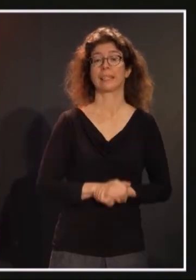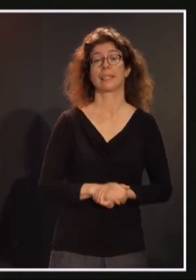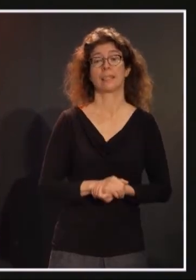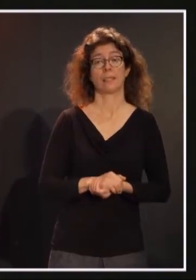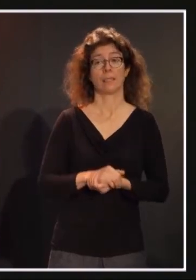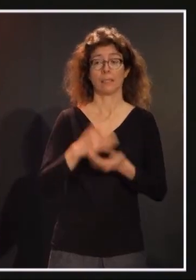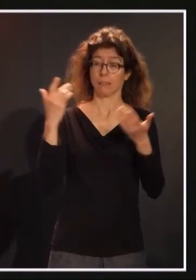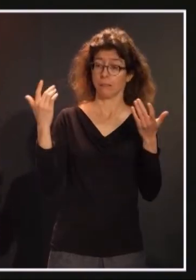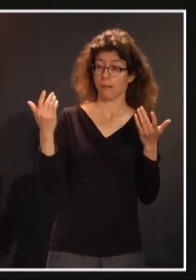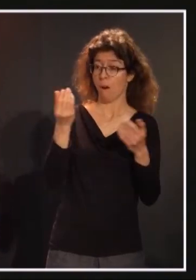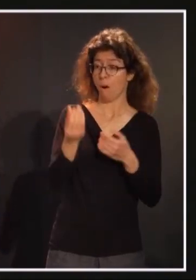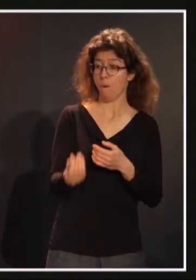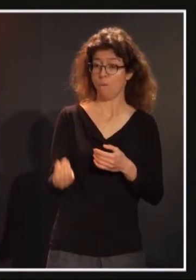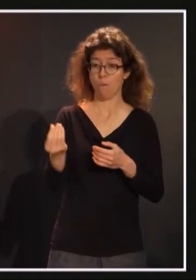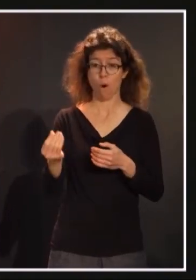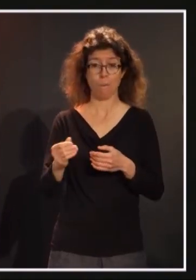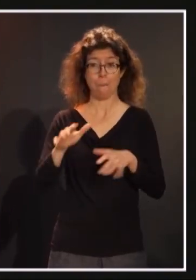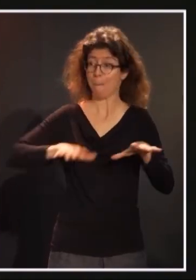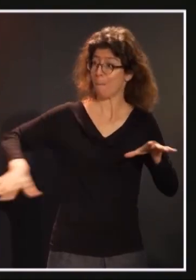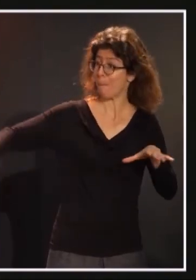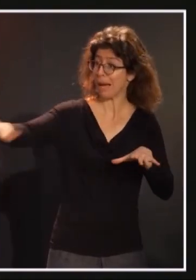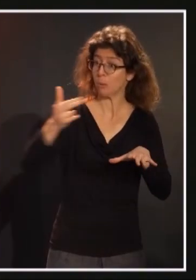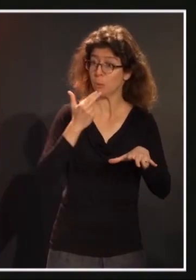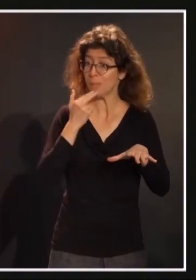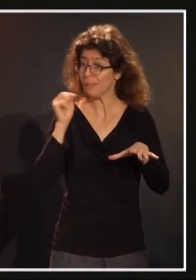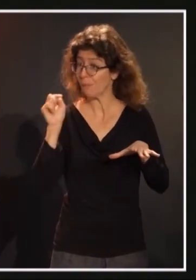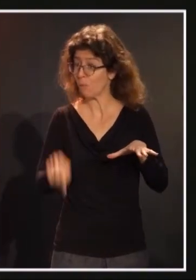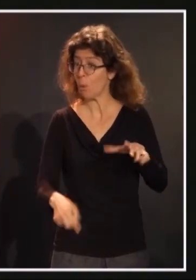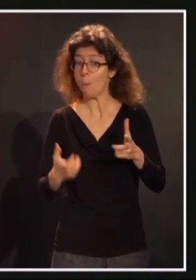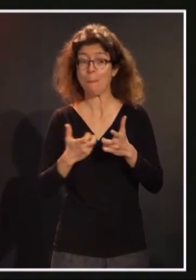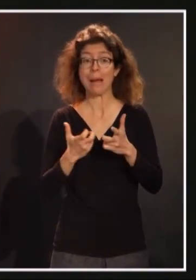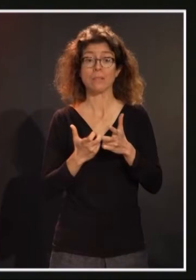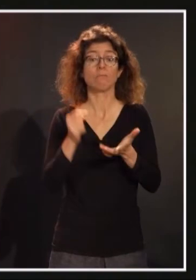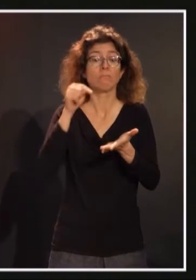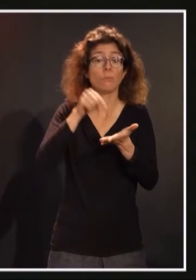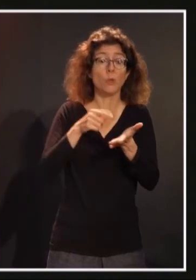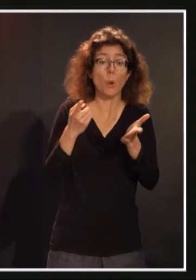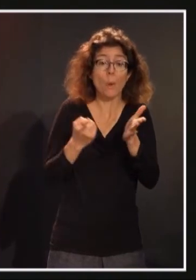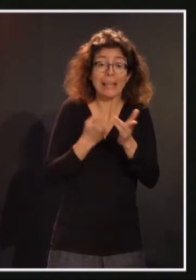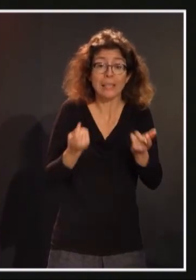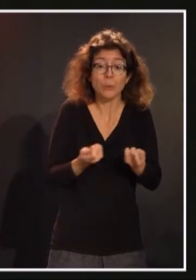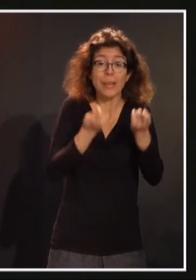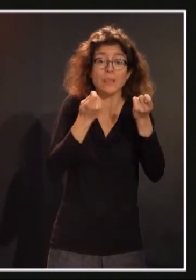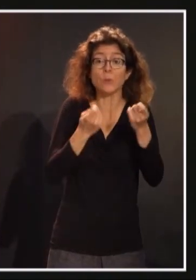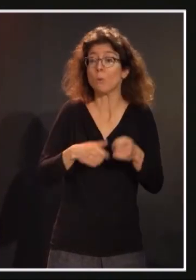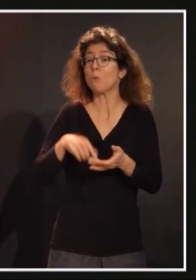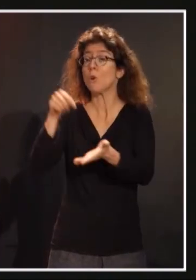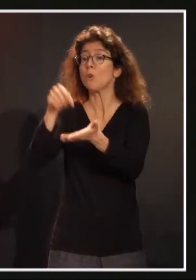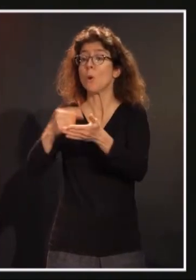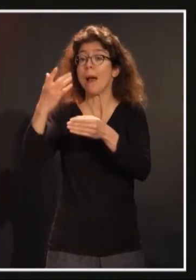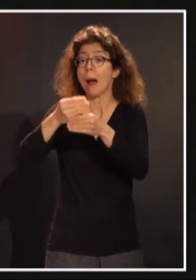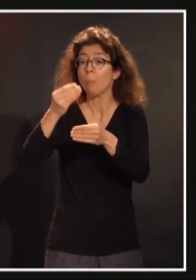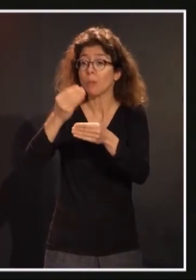tout l'environnement de l'enfant, à savoir les séances de rééducation, le lieu d'apprentissage, et comment obtenir une